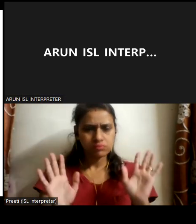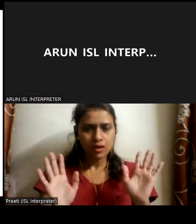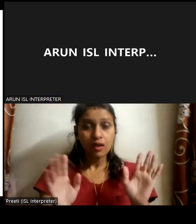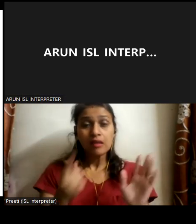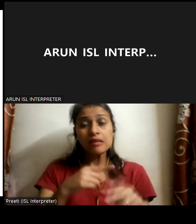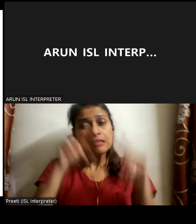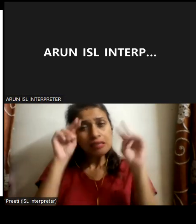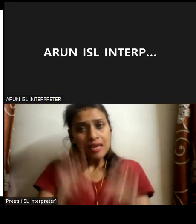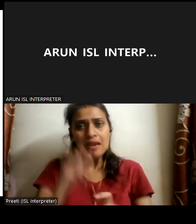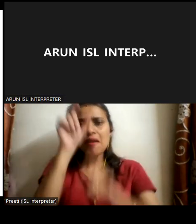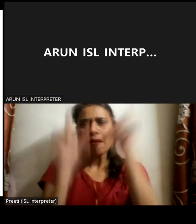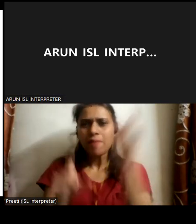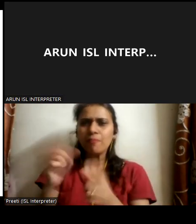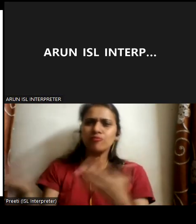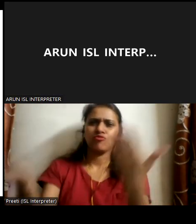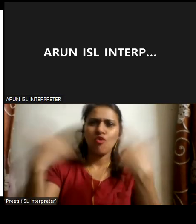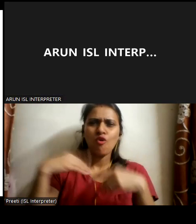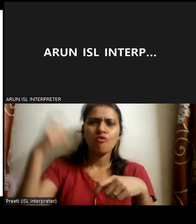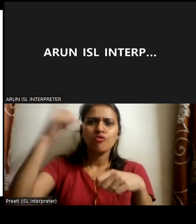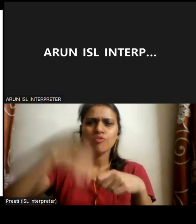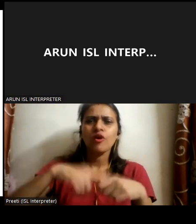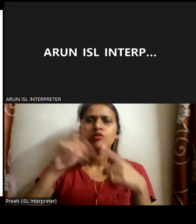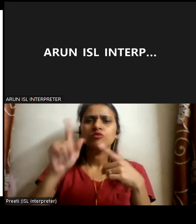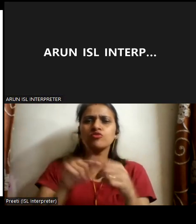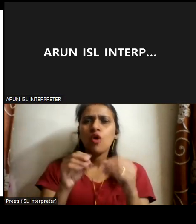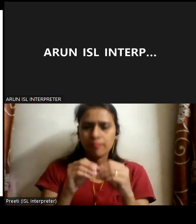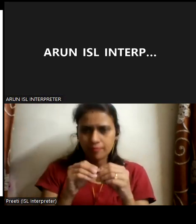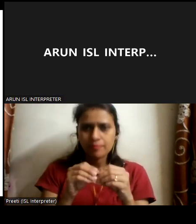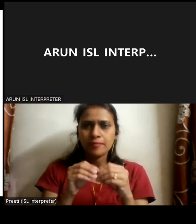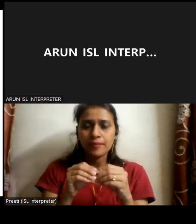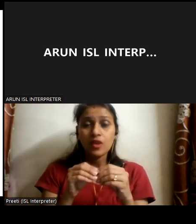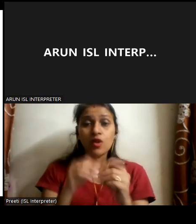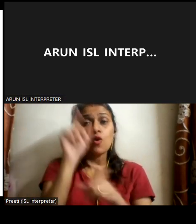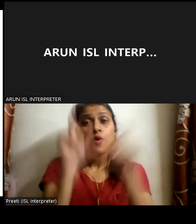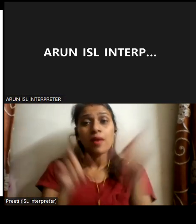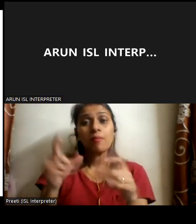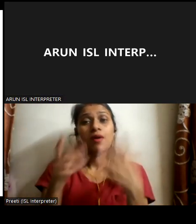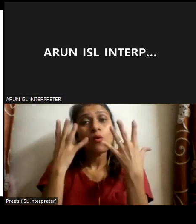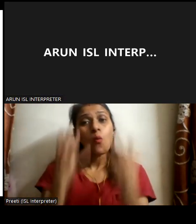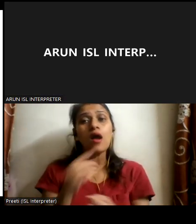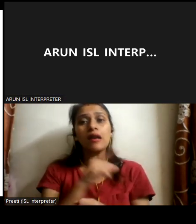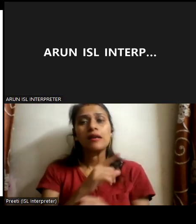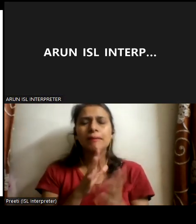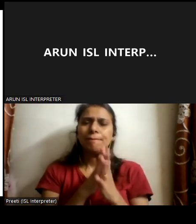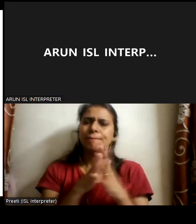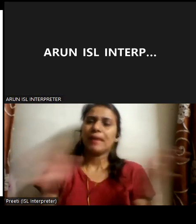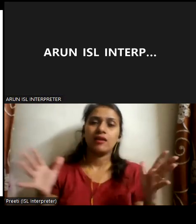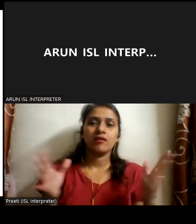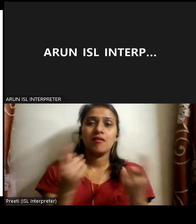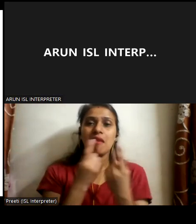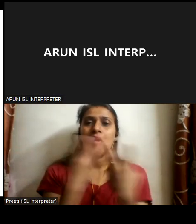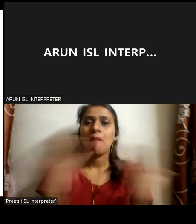रिसोर्सेज विच एम्प्लॉय ह्यूमन रिसोर्सेज ऑन अ वेरी लार्ज स्केल. ठीक है,